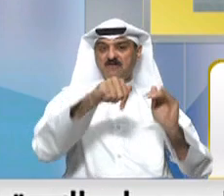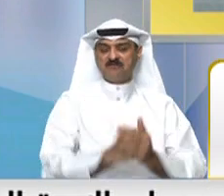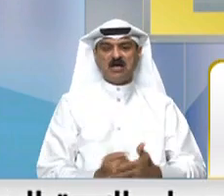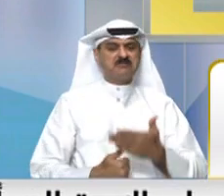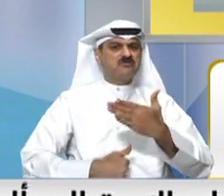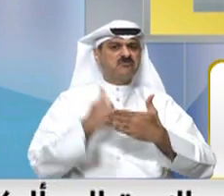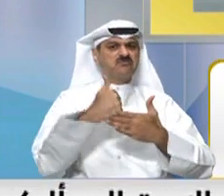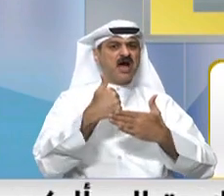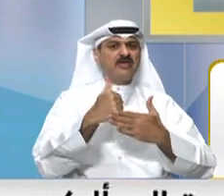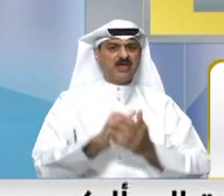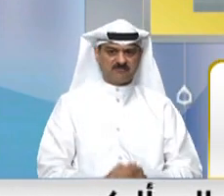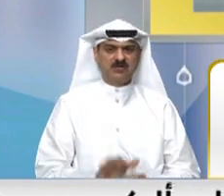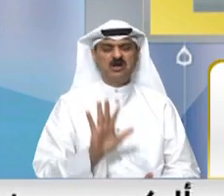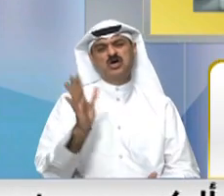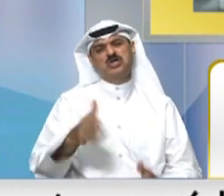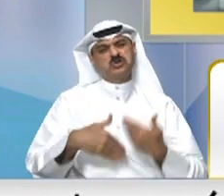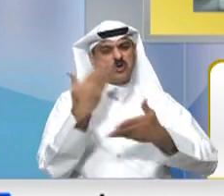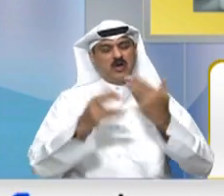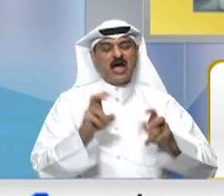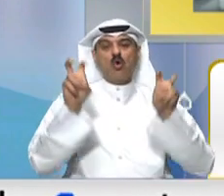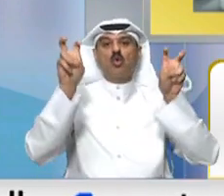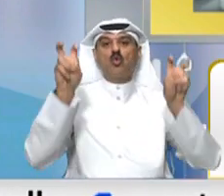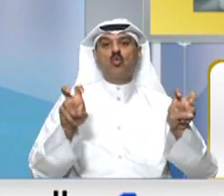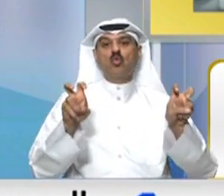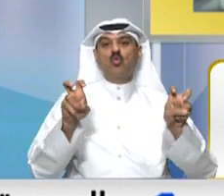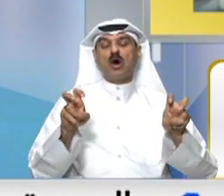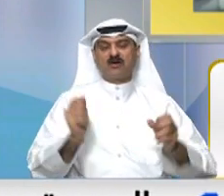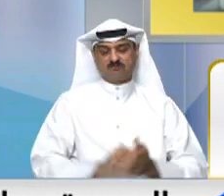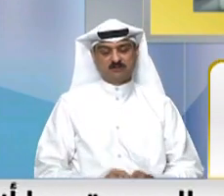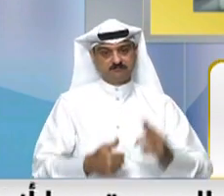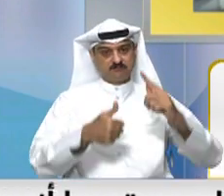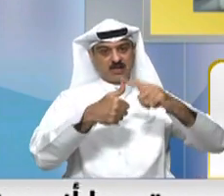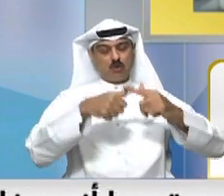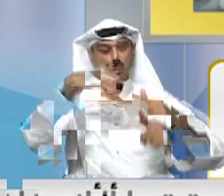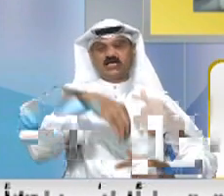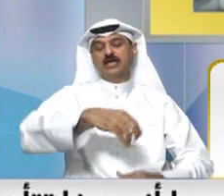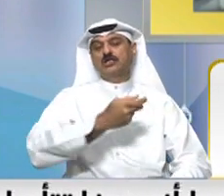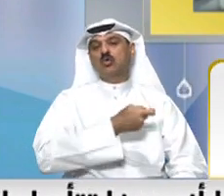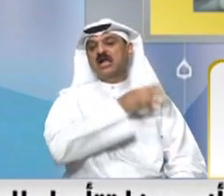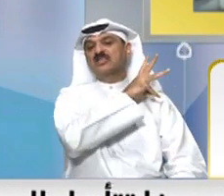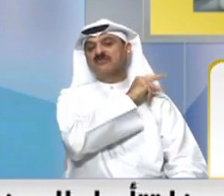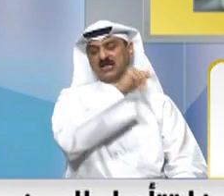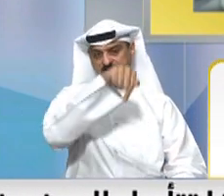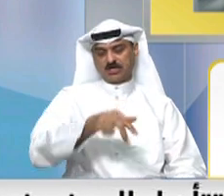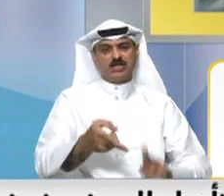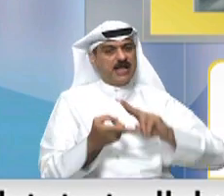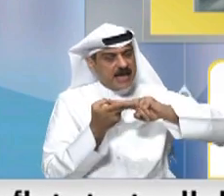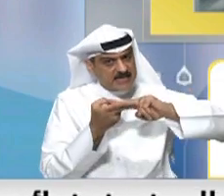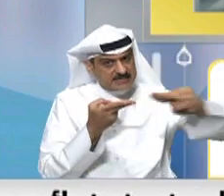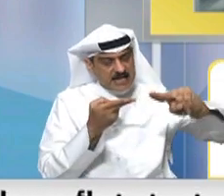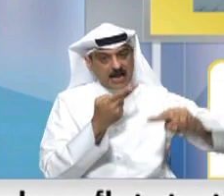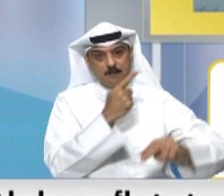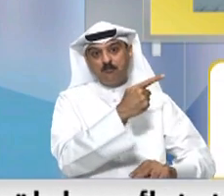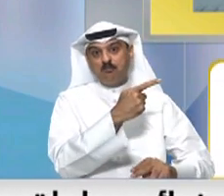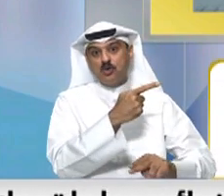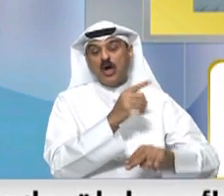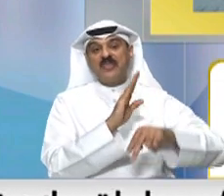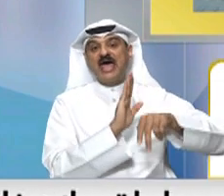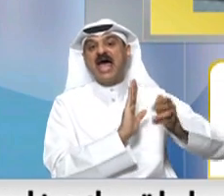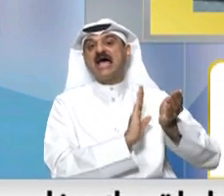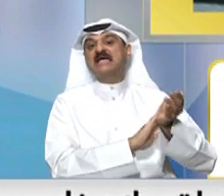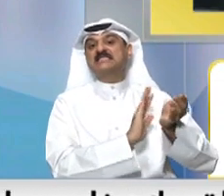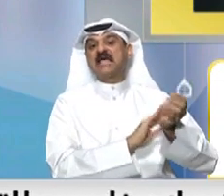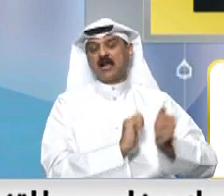القتال، ومسألة إعطاء الدولة الفلسطينية وحقوق السلام، وأيضا اعتراف إسبانيا